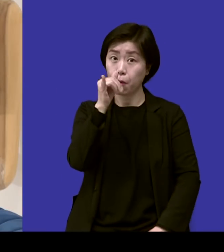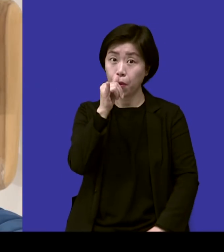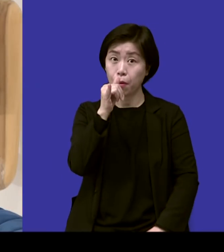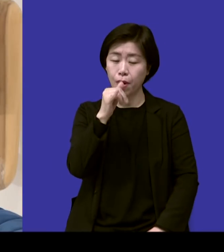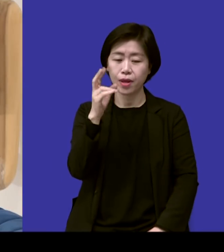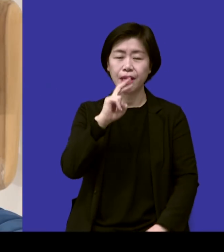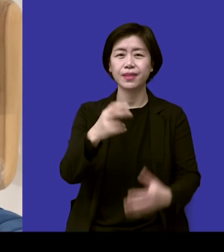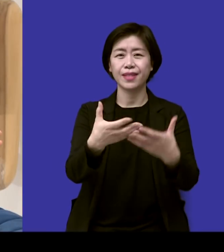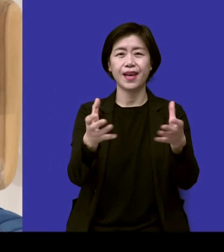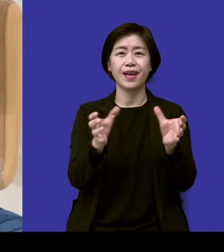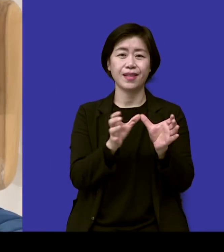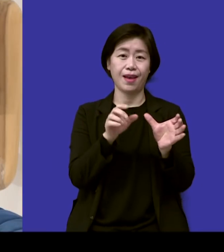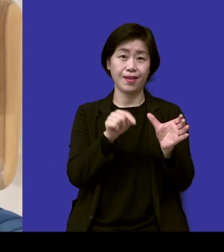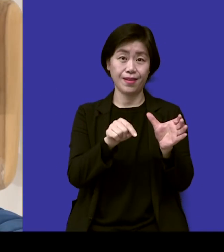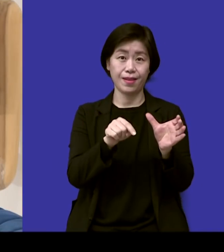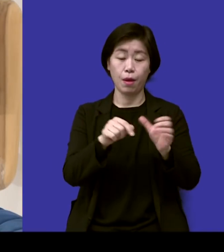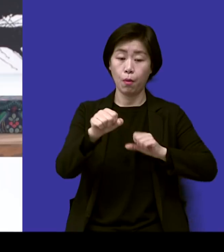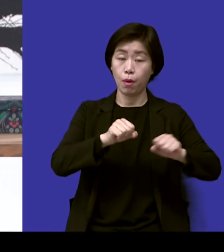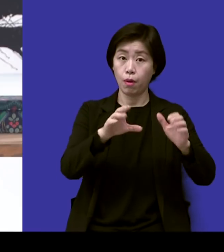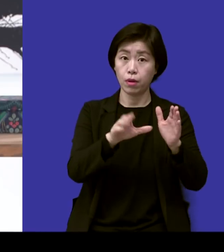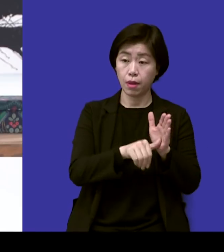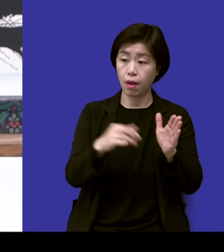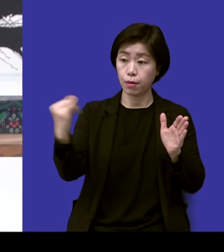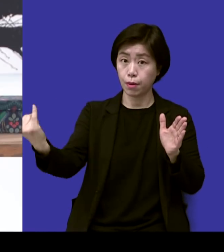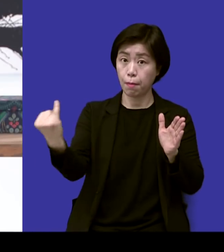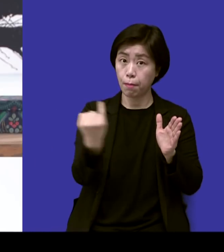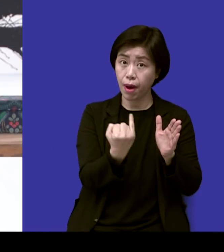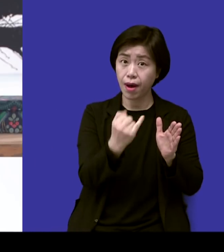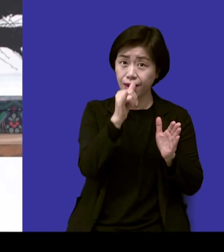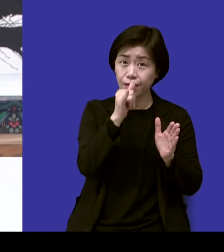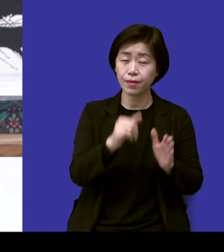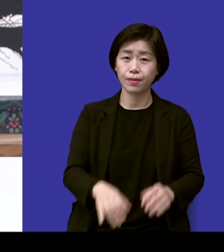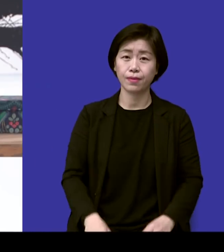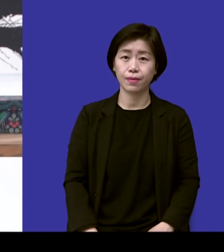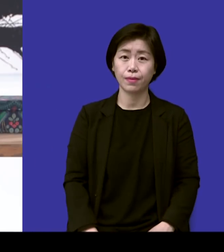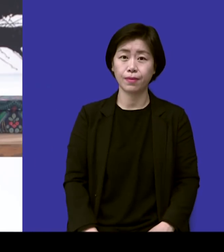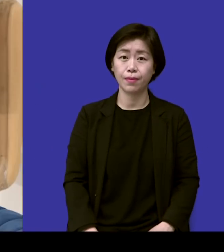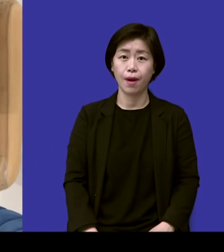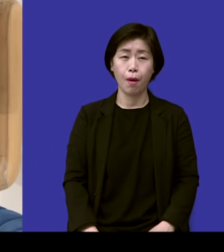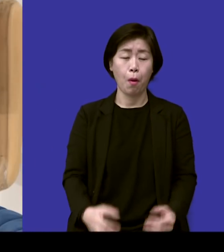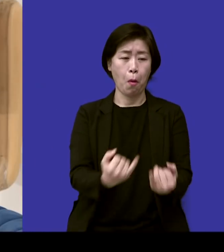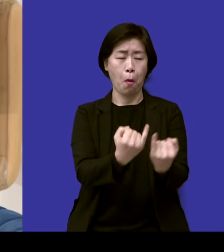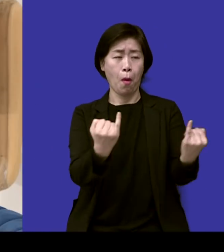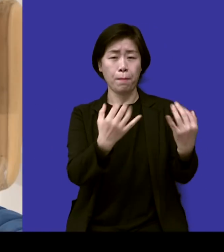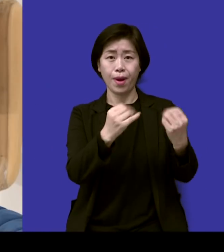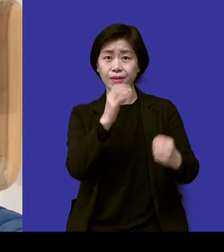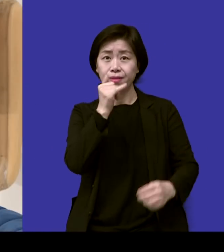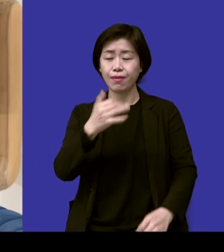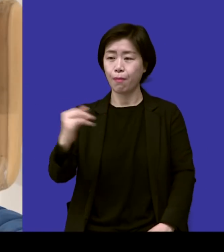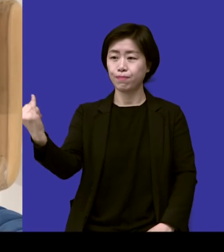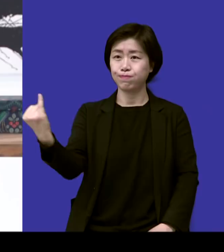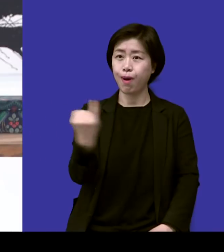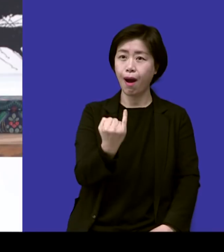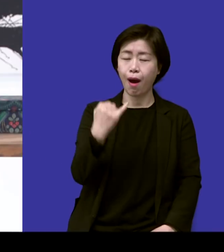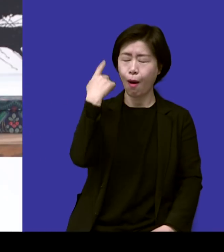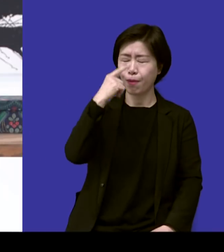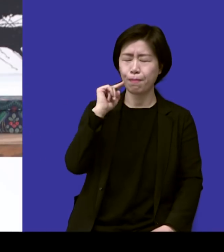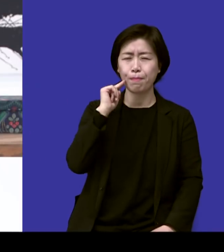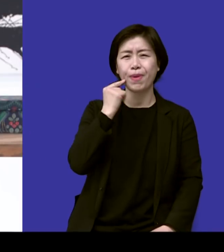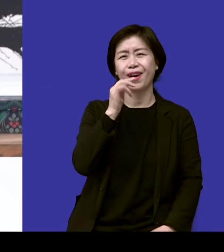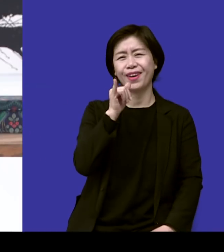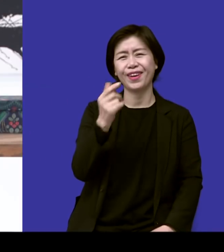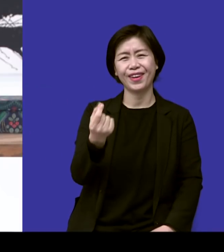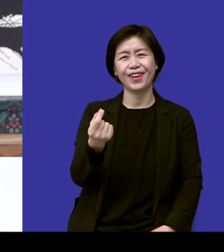합창단에서 지은 씨가 잠깐 왔었어요. 네. 그 많은 자매님들이 있는데도 불구하고 네. 지은이가 확 빛나는 거예요. 저